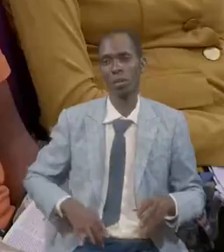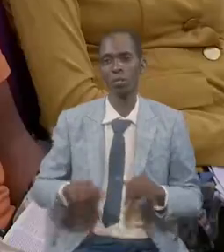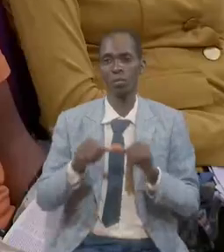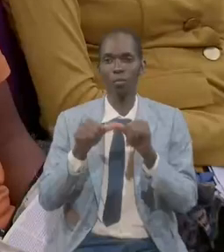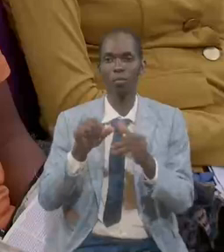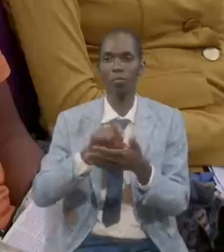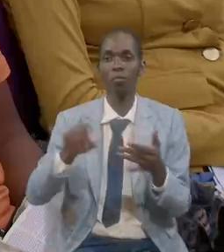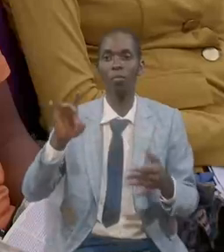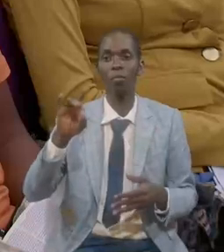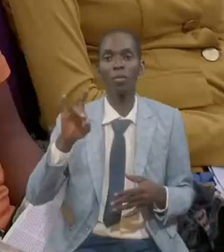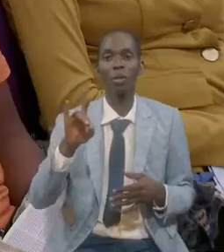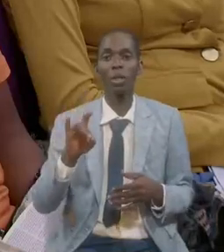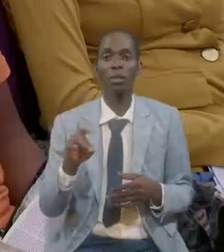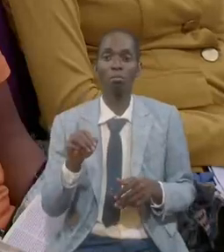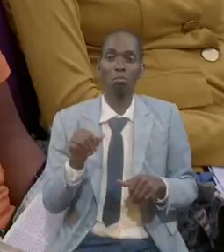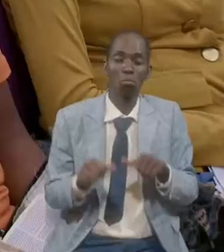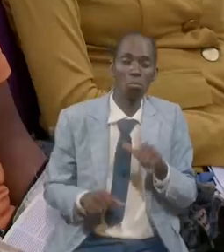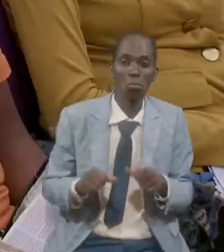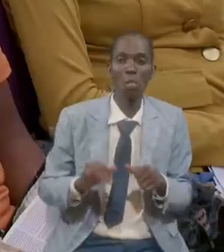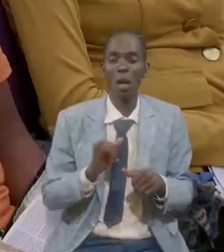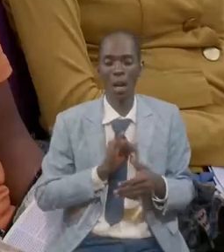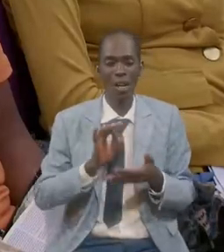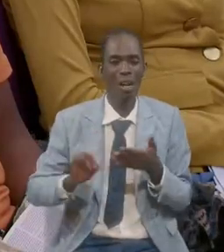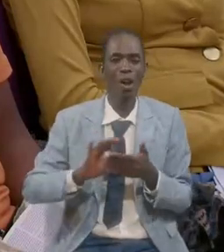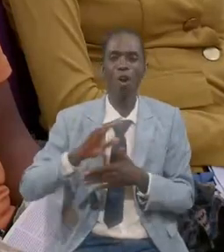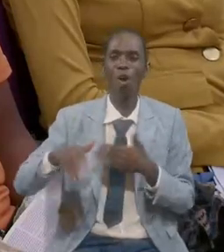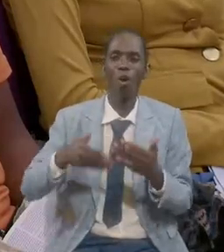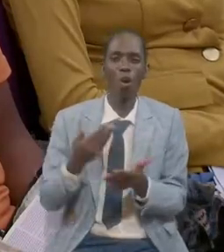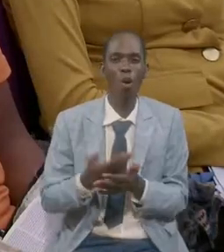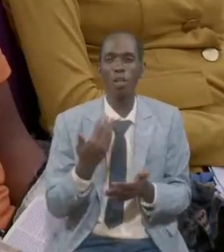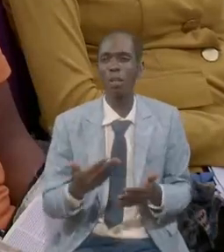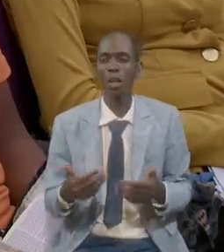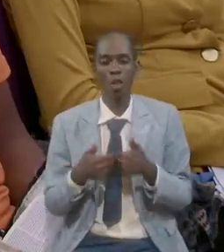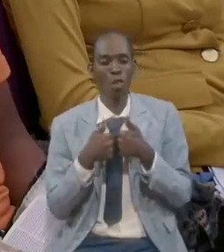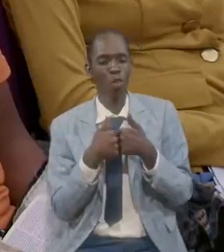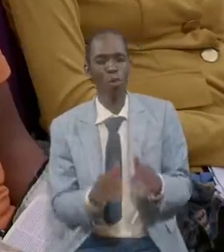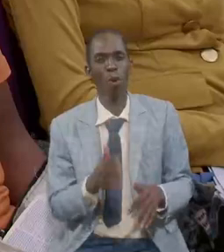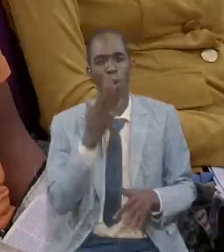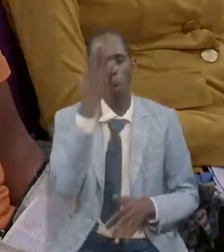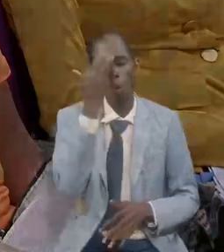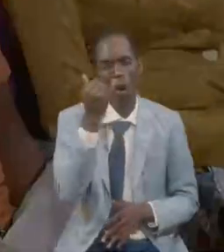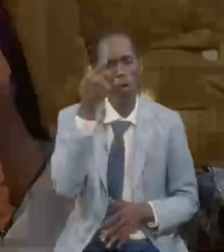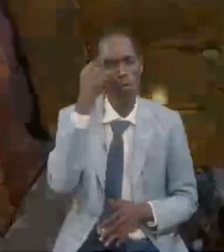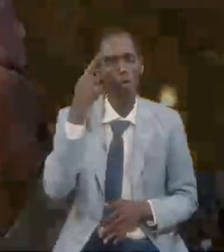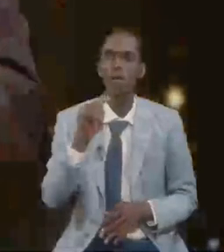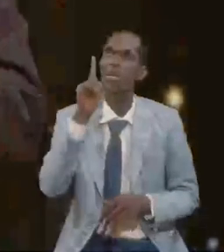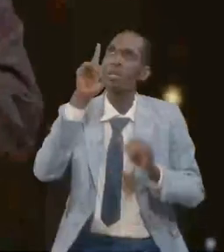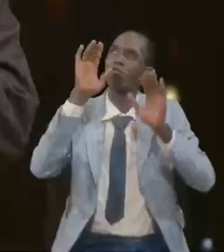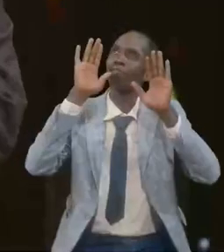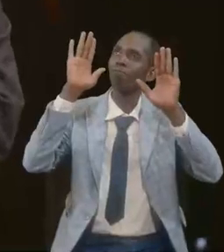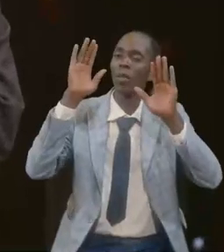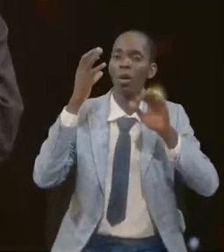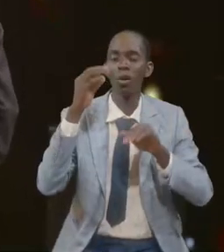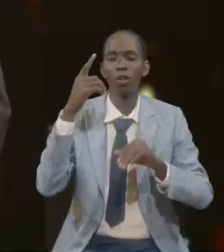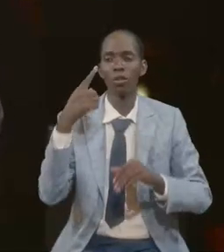Et même je regarde toutes choses comme une perte. Pourquoi? À cause de l'excellence de